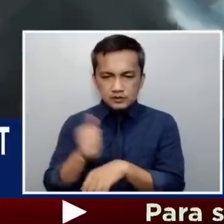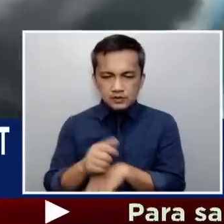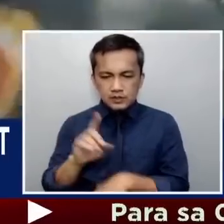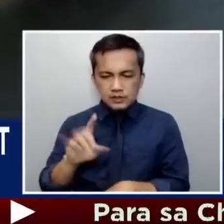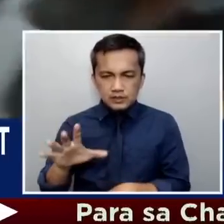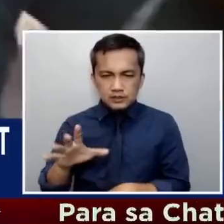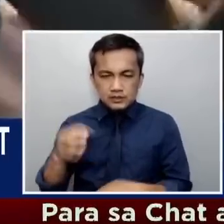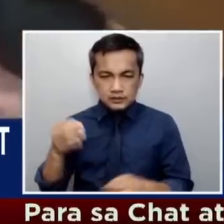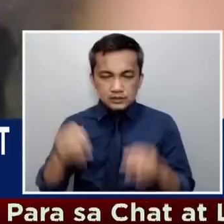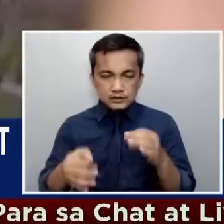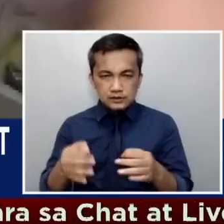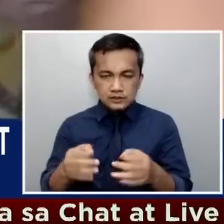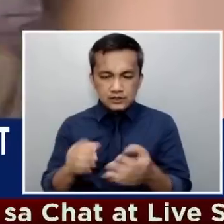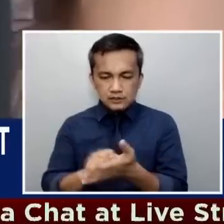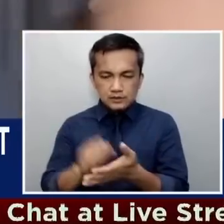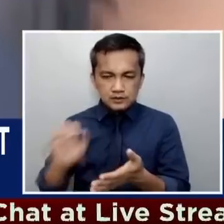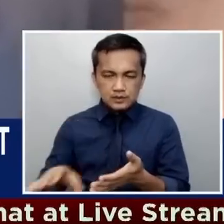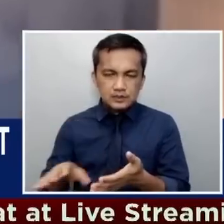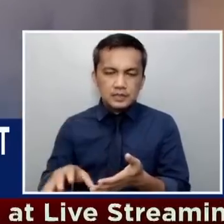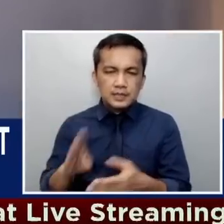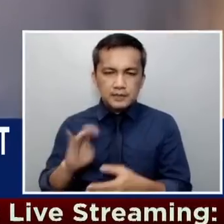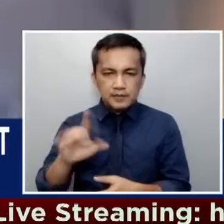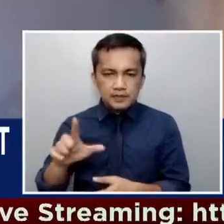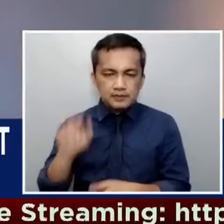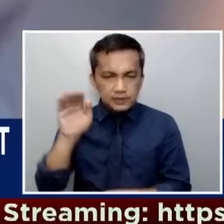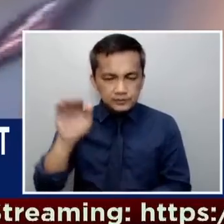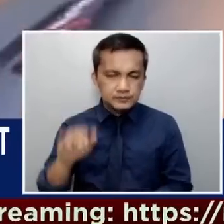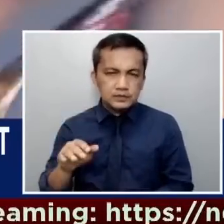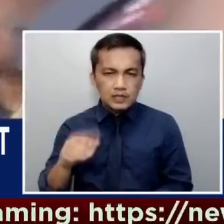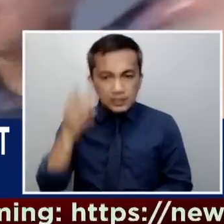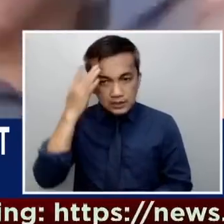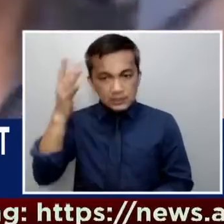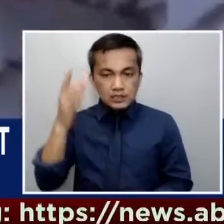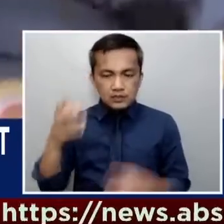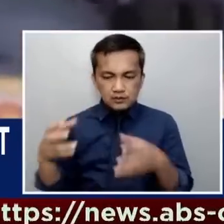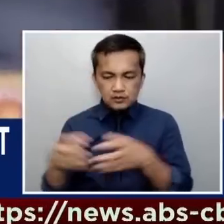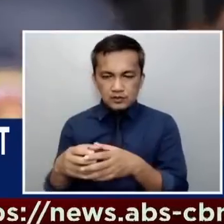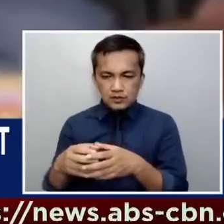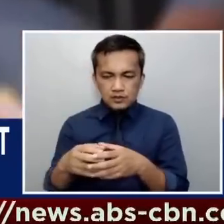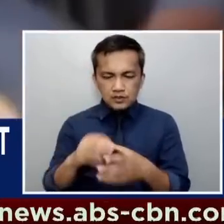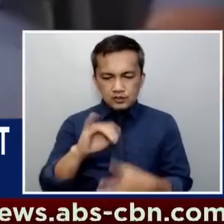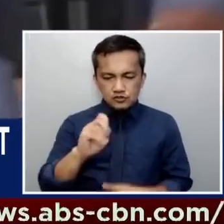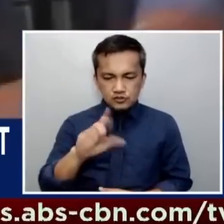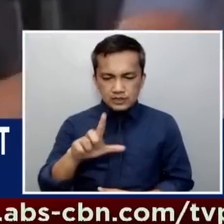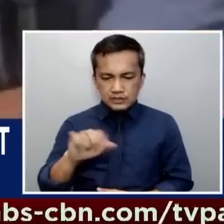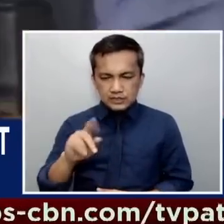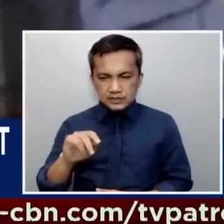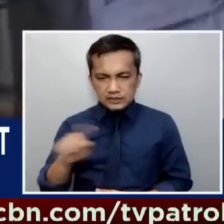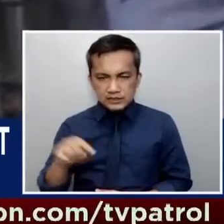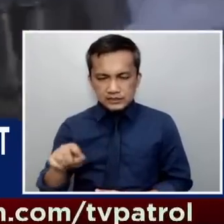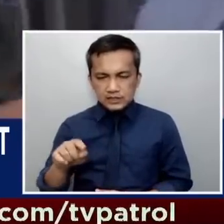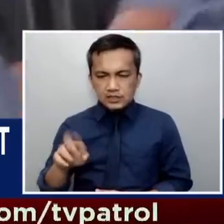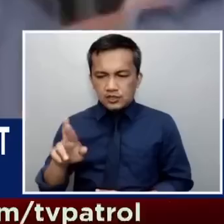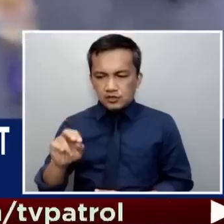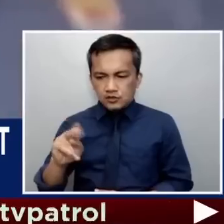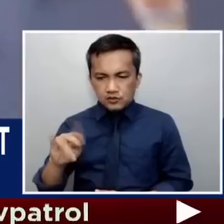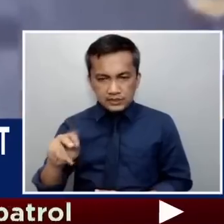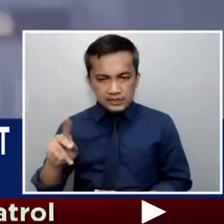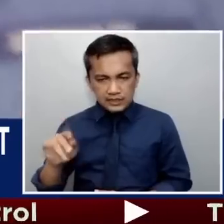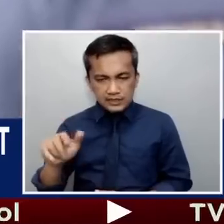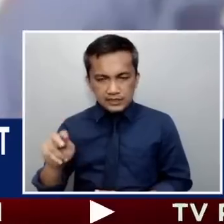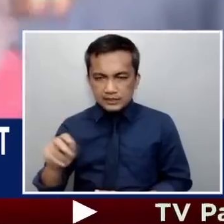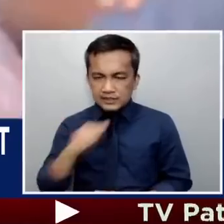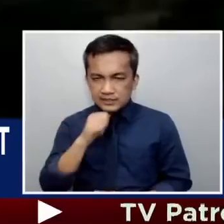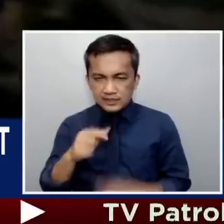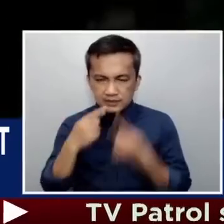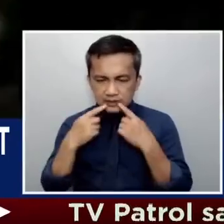na nagbasura ng kanilang bail petition. Nalaman ng kampo ni na Jonel Sanchez at Ronnie Dayan na hindi idineklara ni